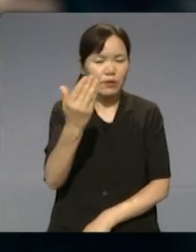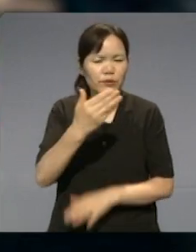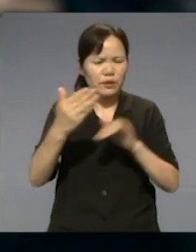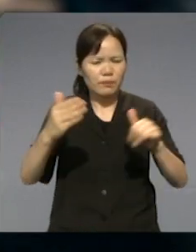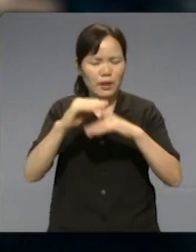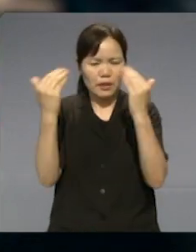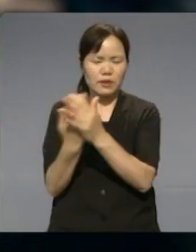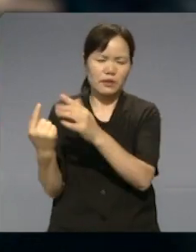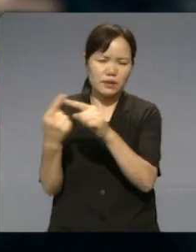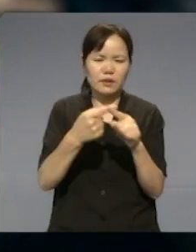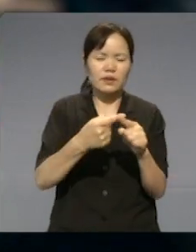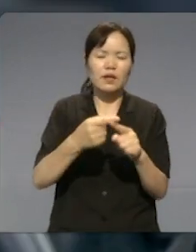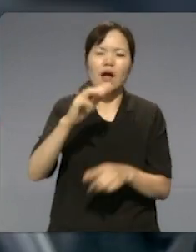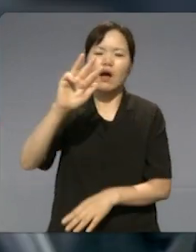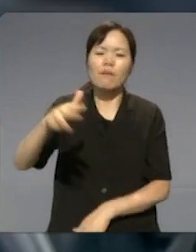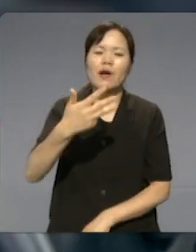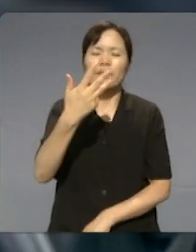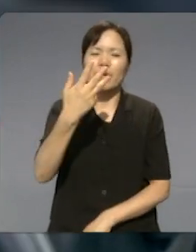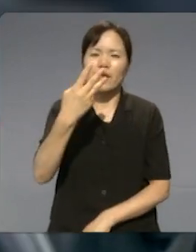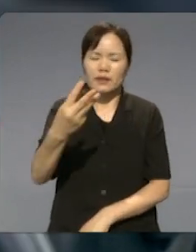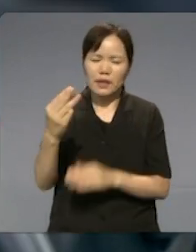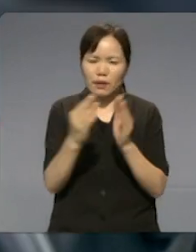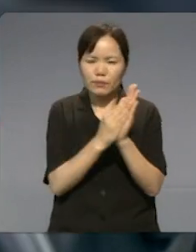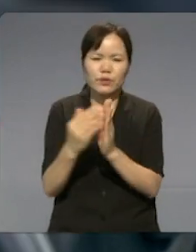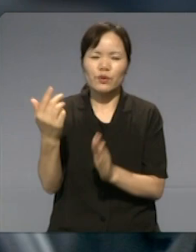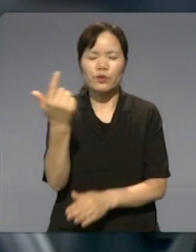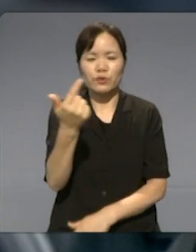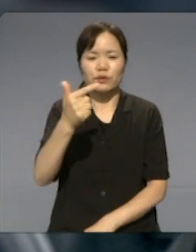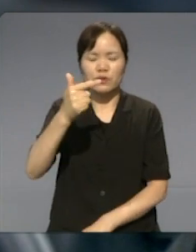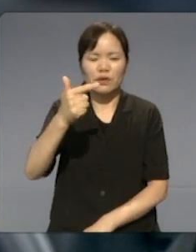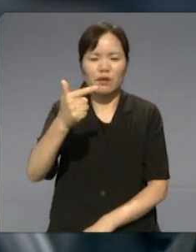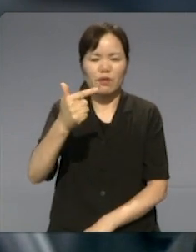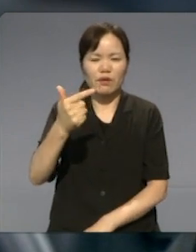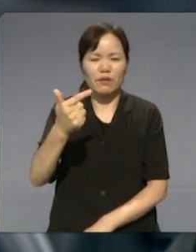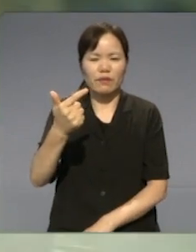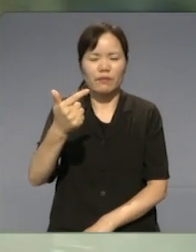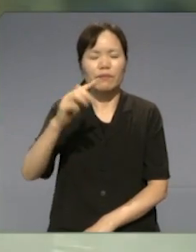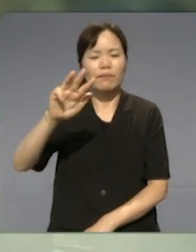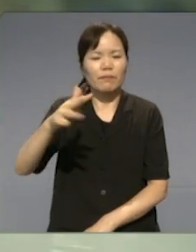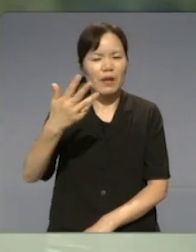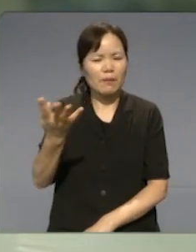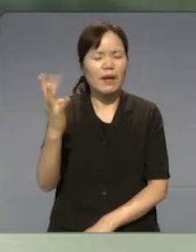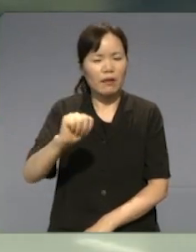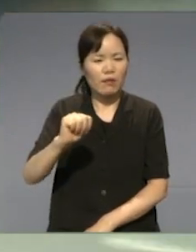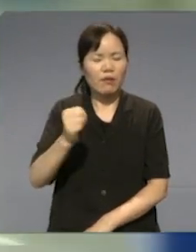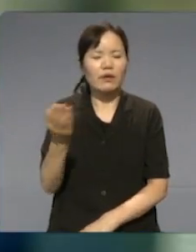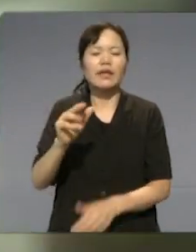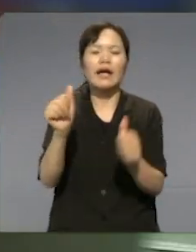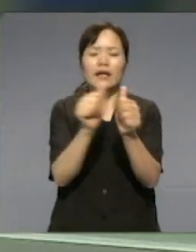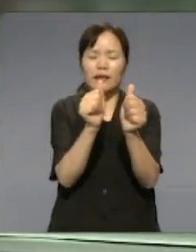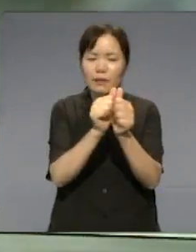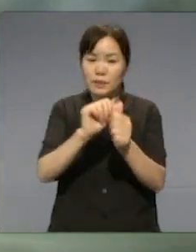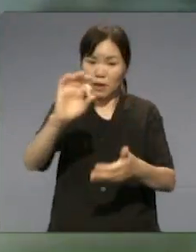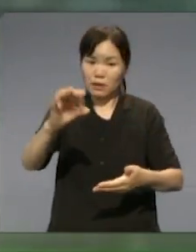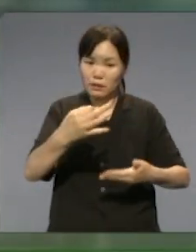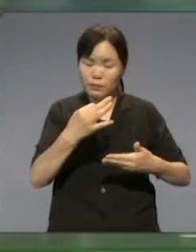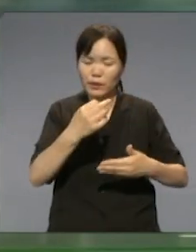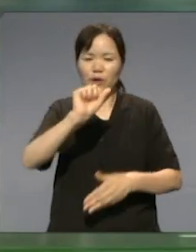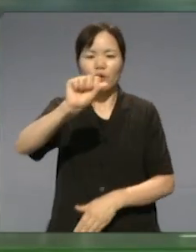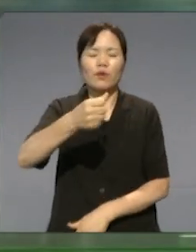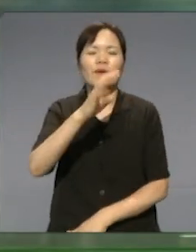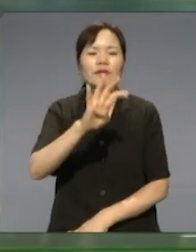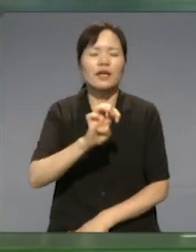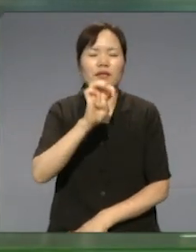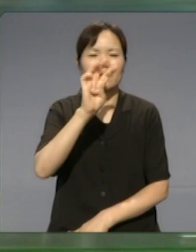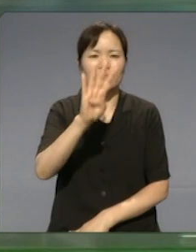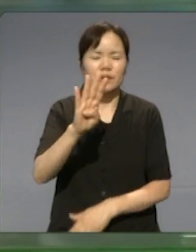급여는 803조 2,086억 원이며 이 중 남성 근로자 1,112만 명의 총 급여는